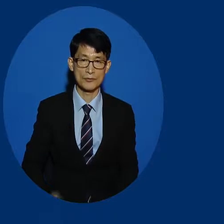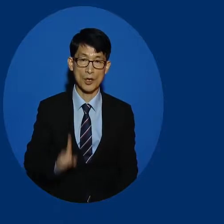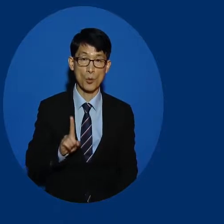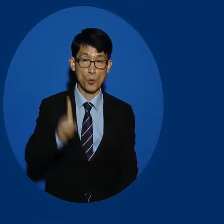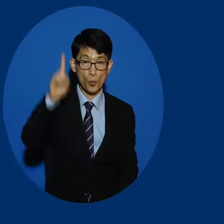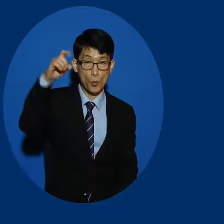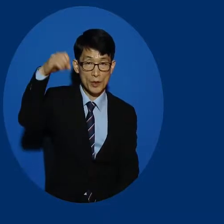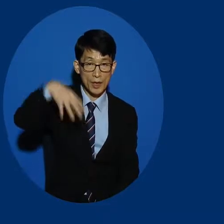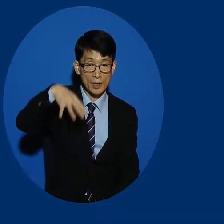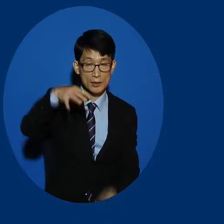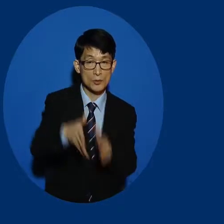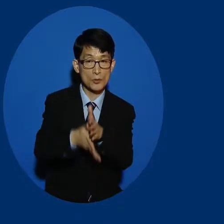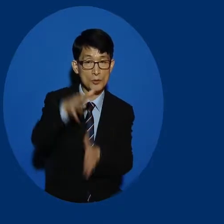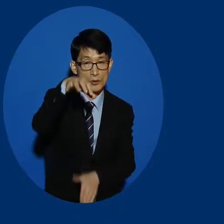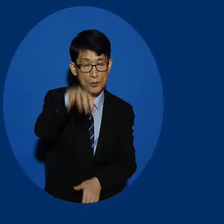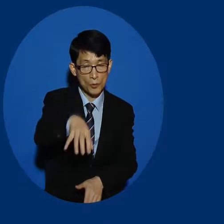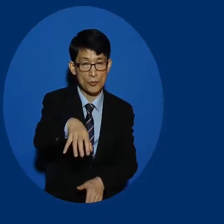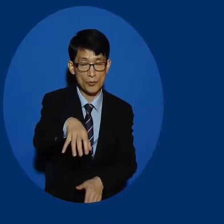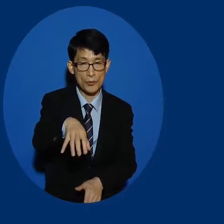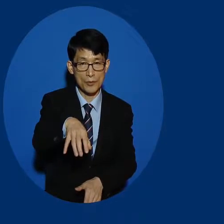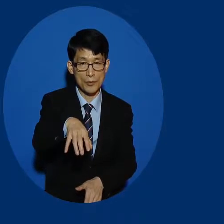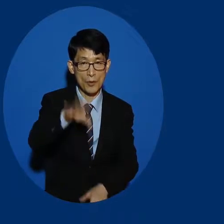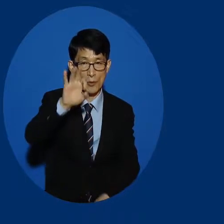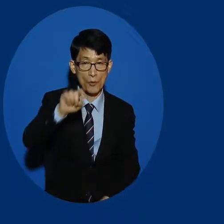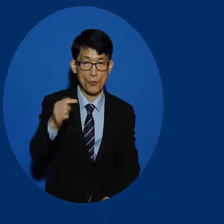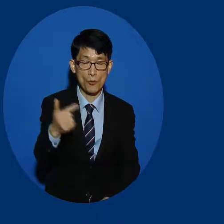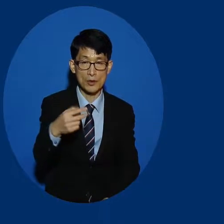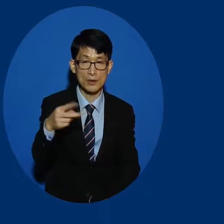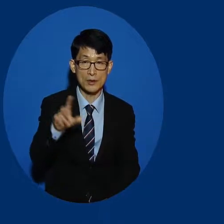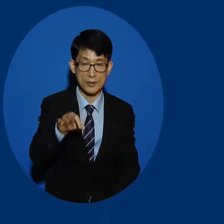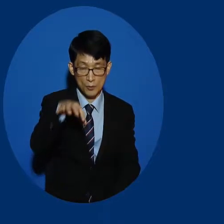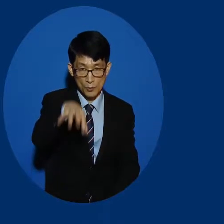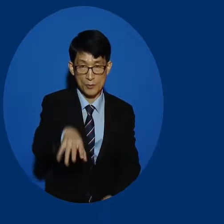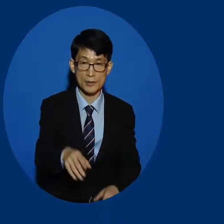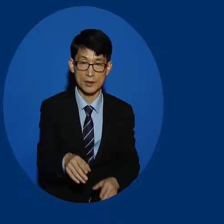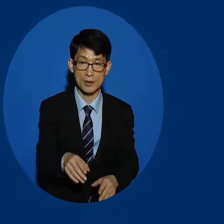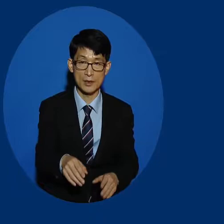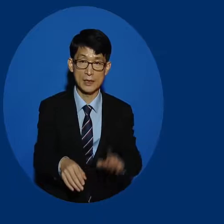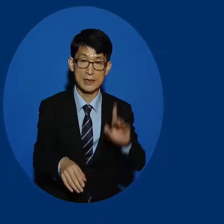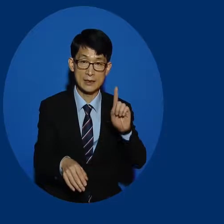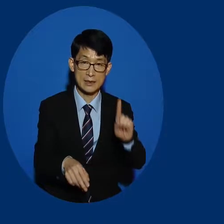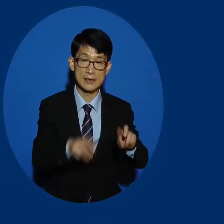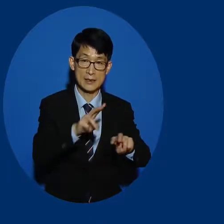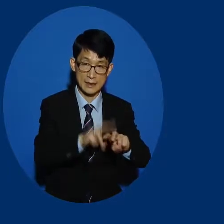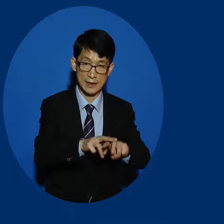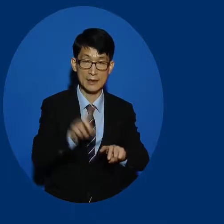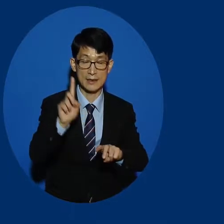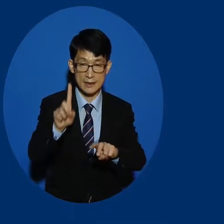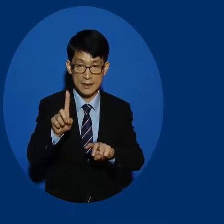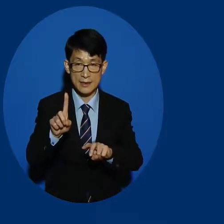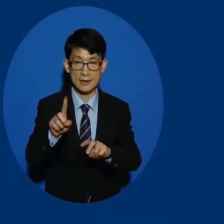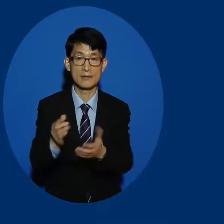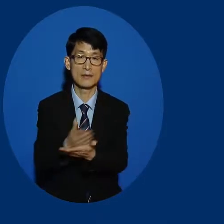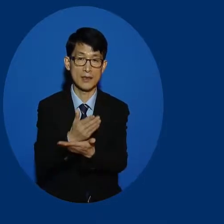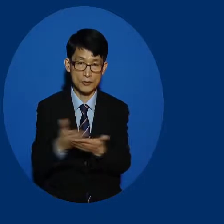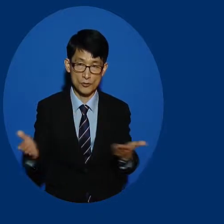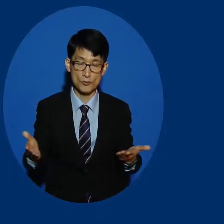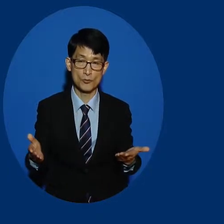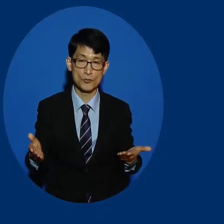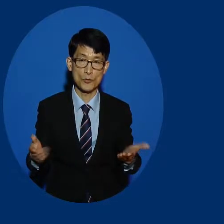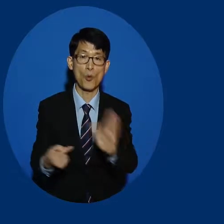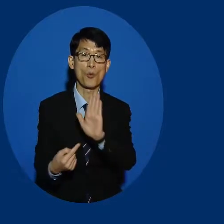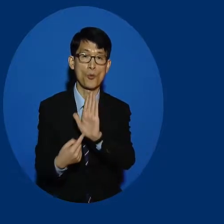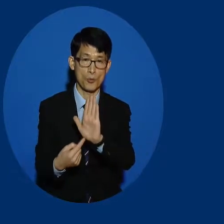갔더니 일자리 1나눔 캠페인을 하더군요. 이게 뭐냐면